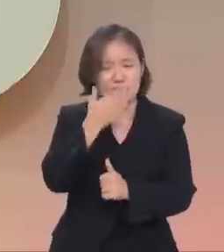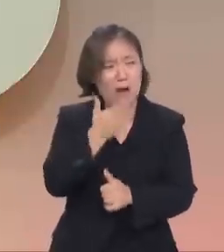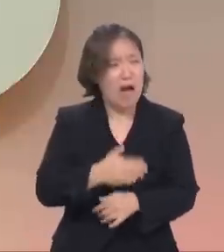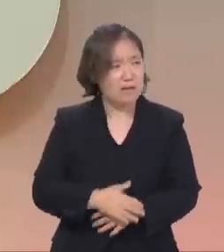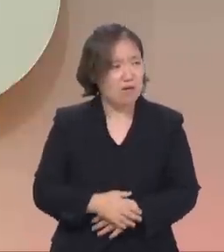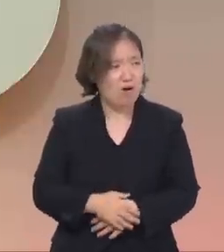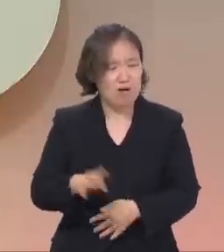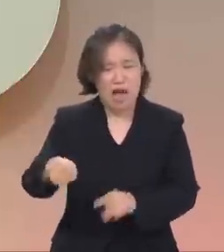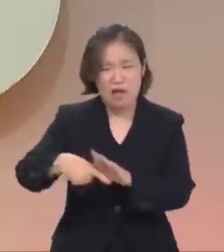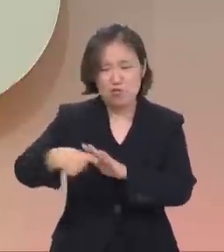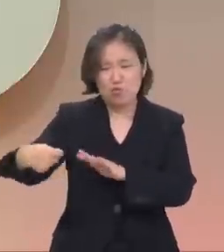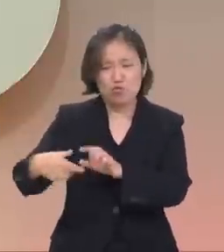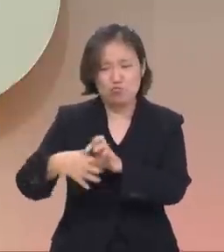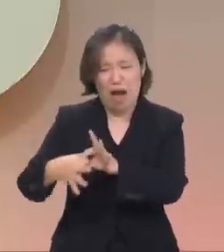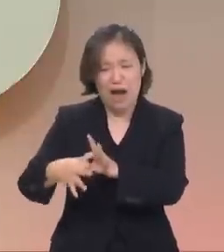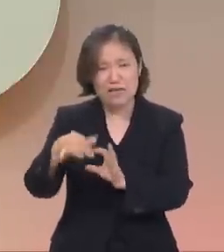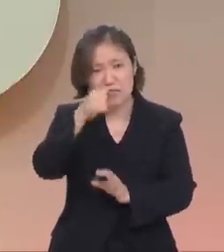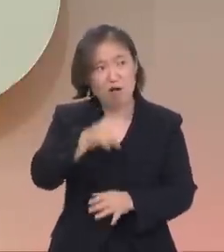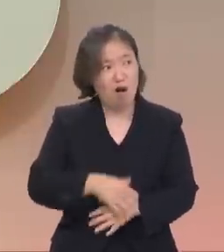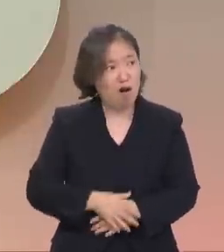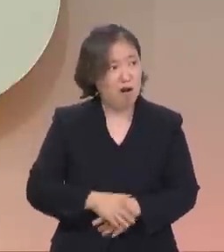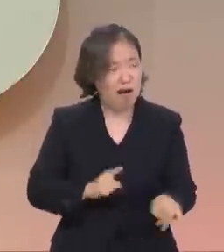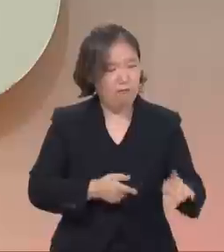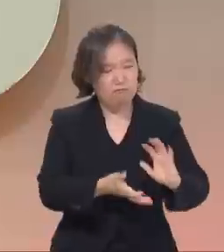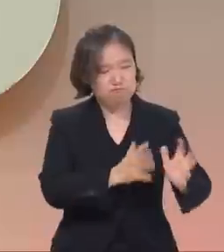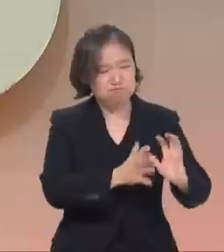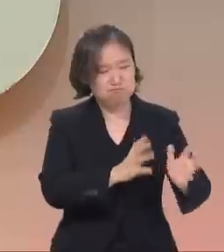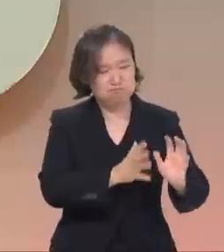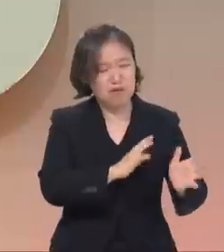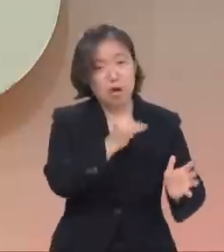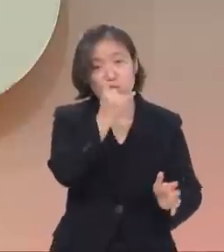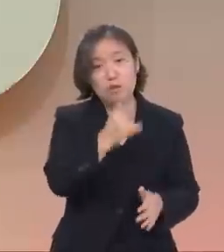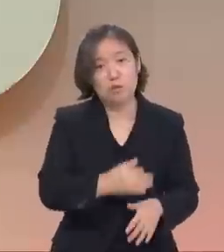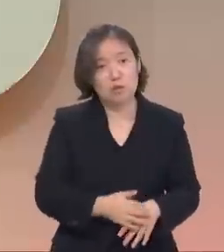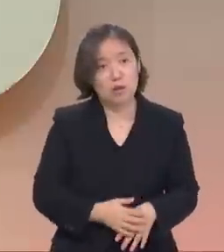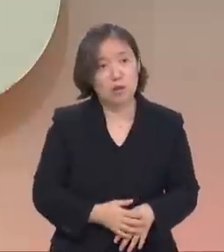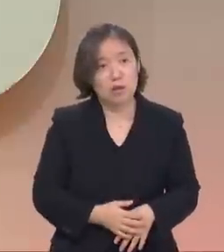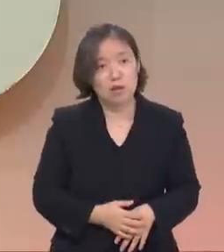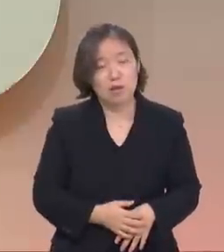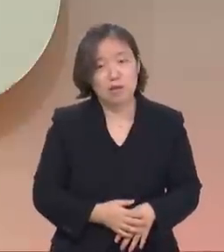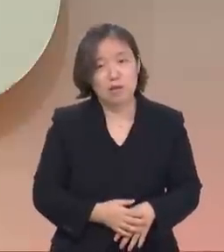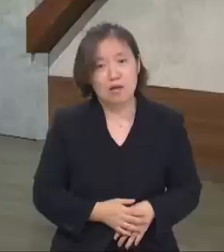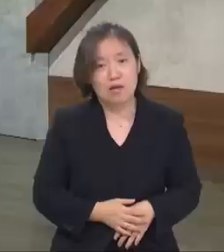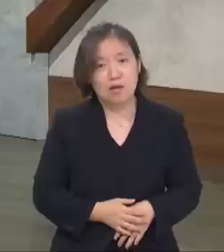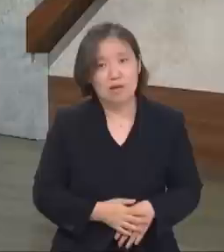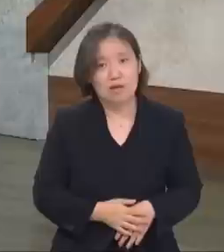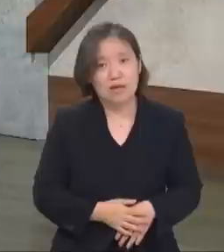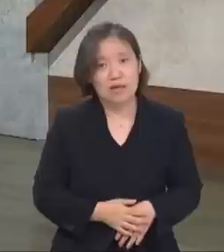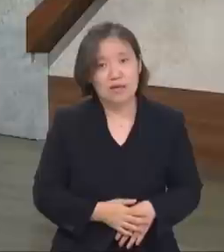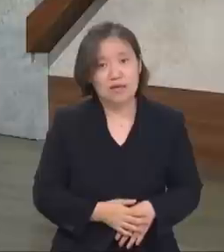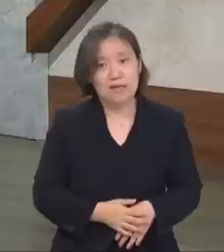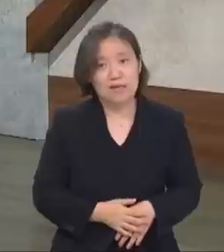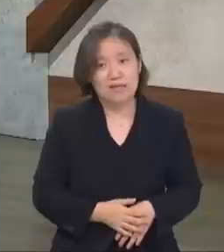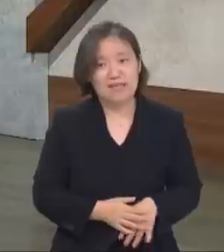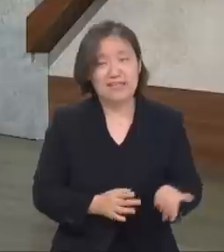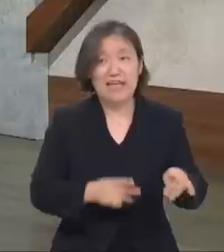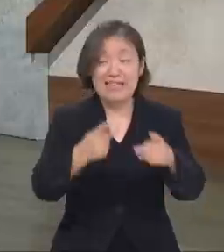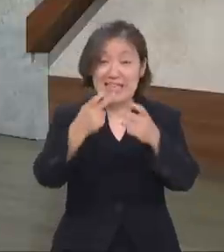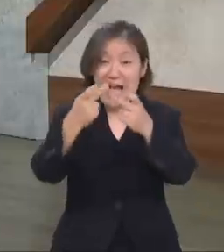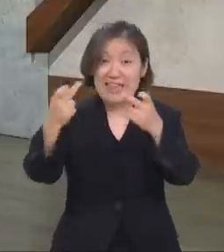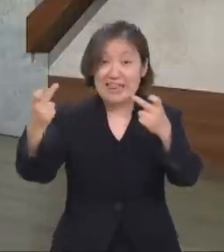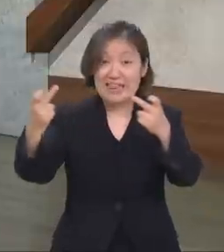저놈이 말 도둑놈하고 내 통한다니까 뭐 이러면서 막 하고 난리 치고 있을 때 저